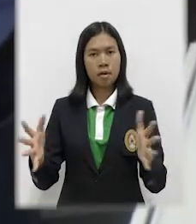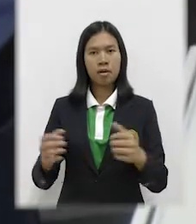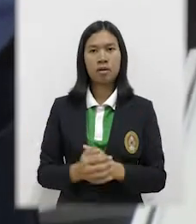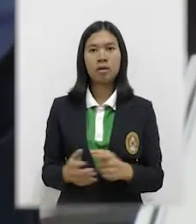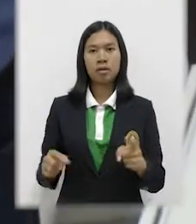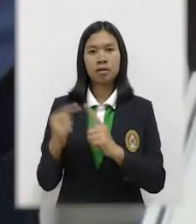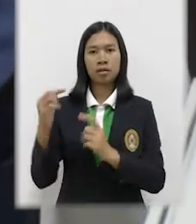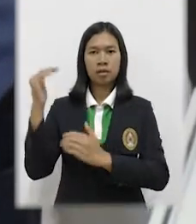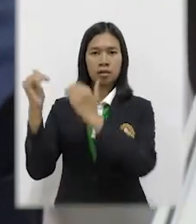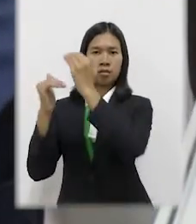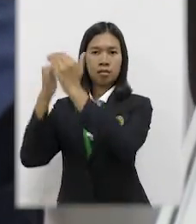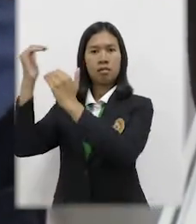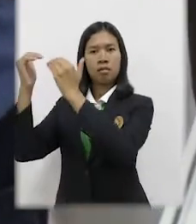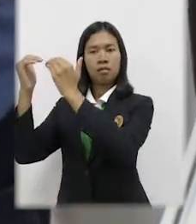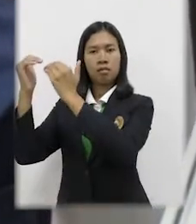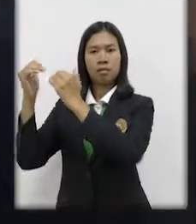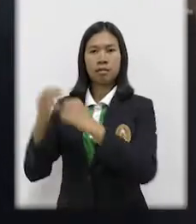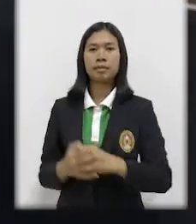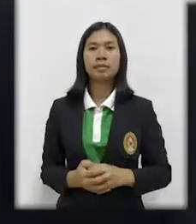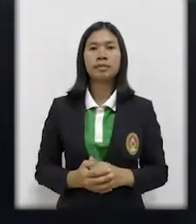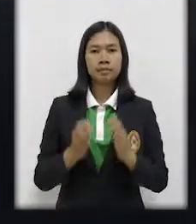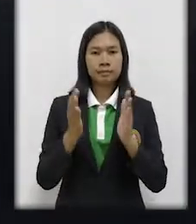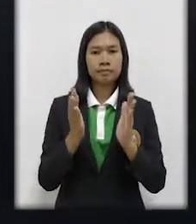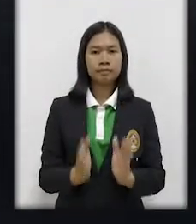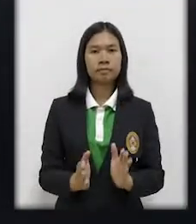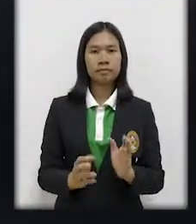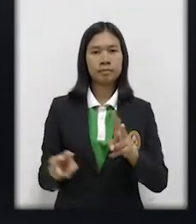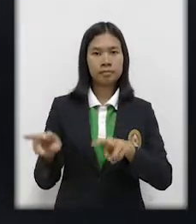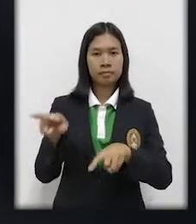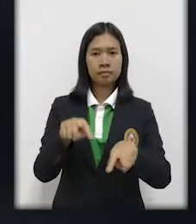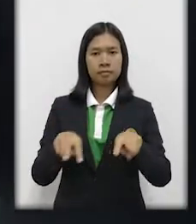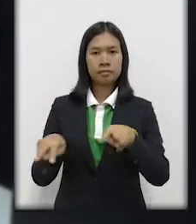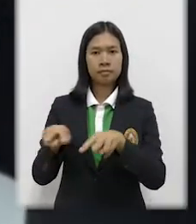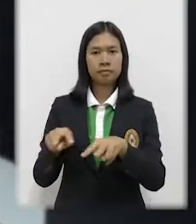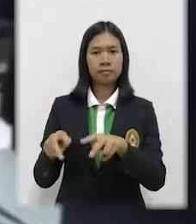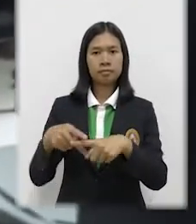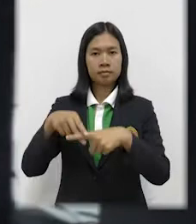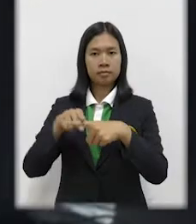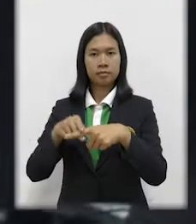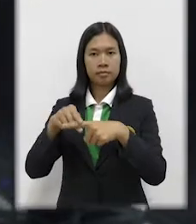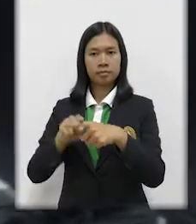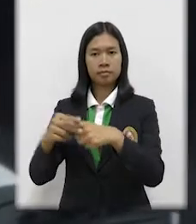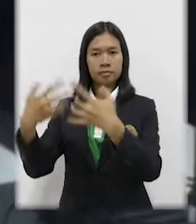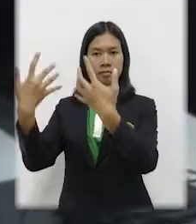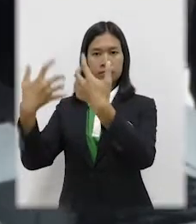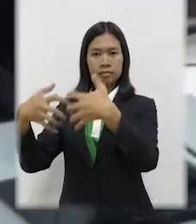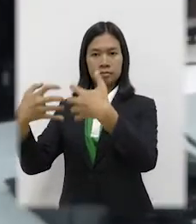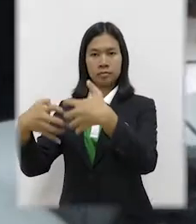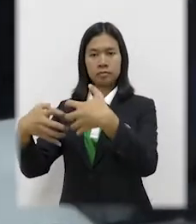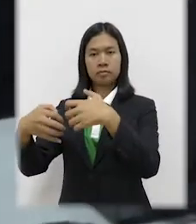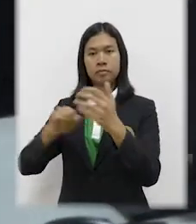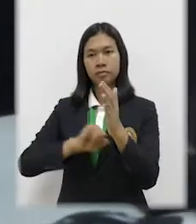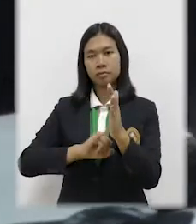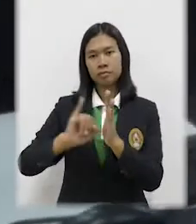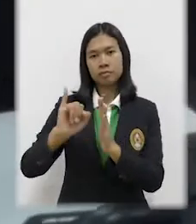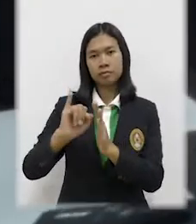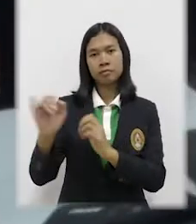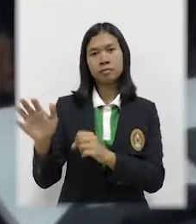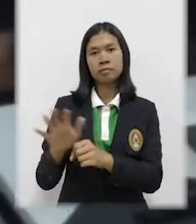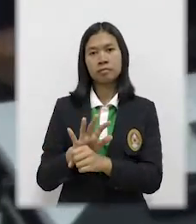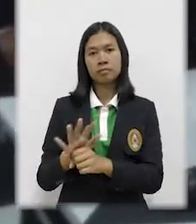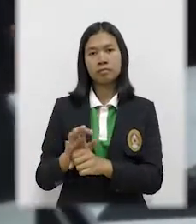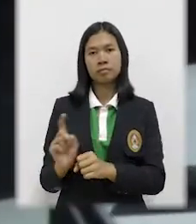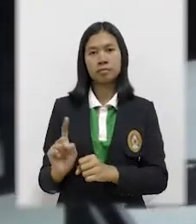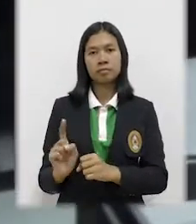ที่มากขึ้นแต่ยังขาดการพัฒนาศักยภาพของบุคลากรที่จะควบคุมซ่อมบำรุงรักษาแขนกลอุตสาหกรรมได้อย่